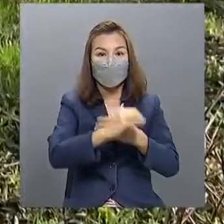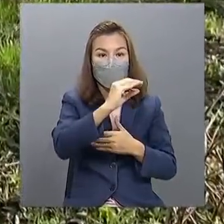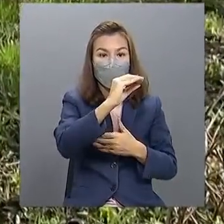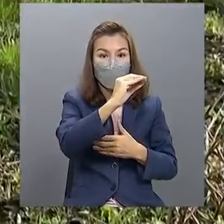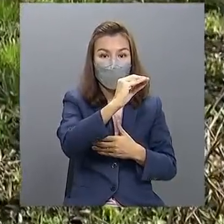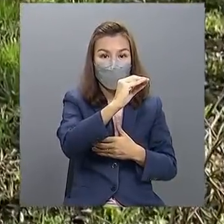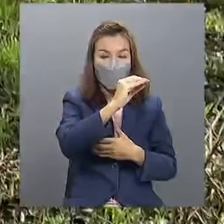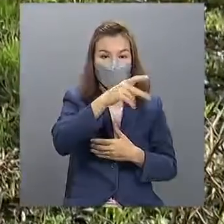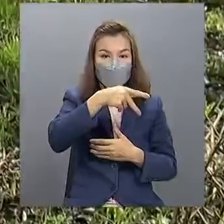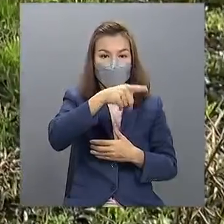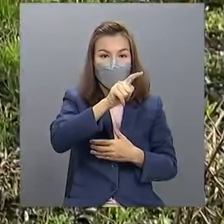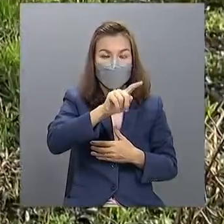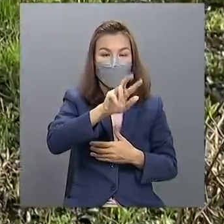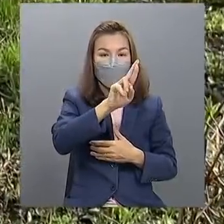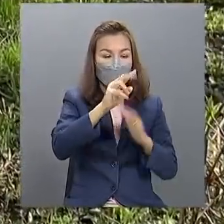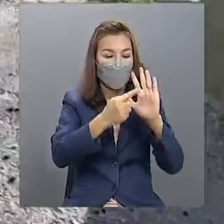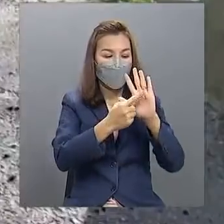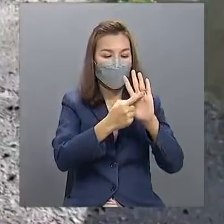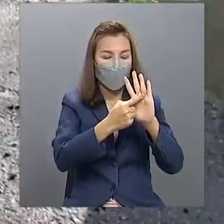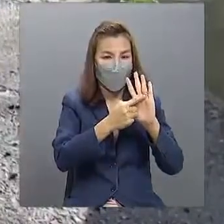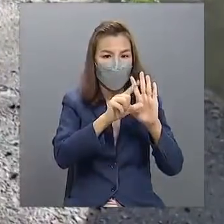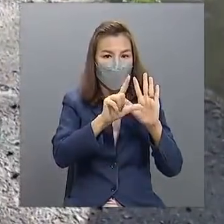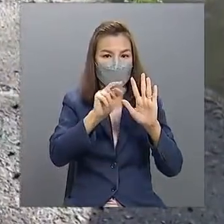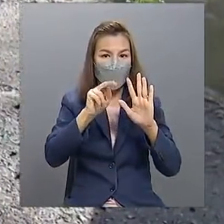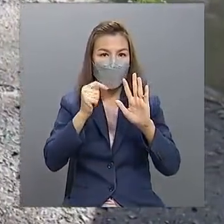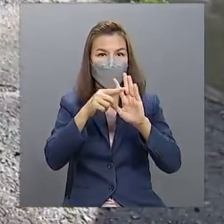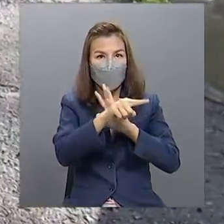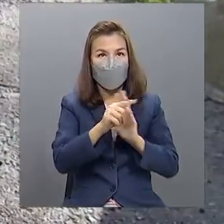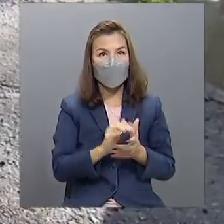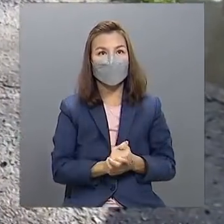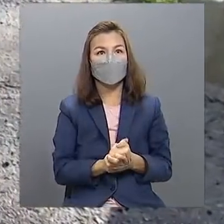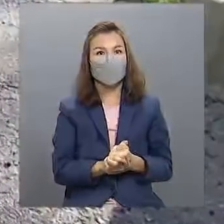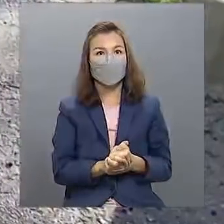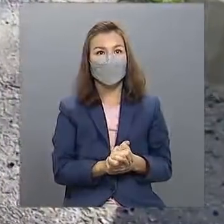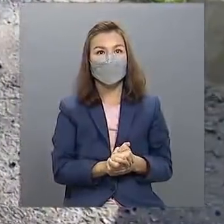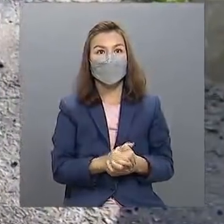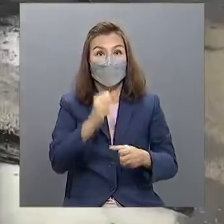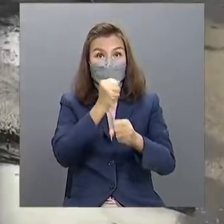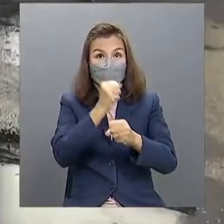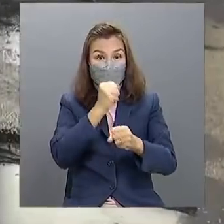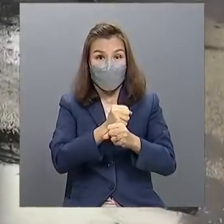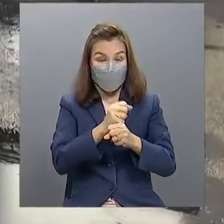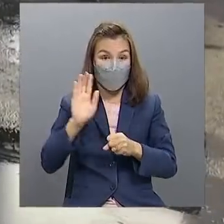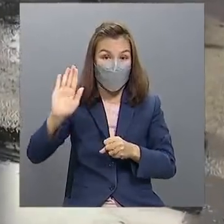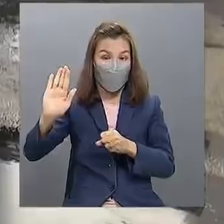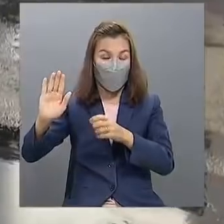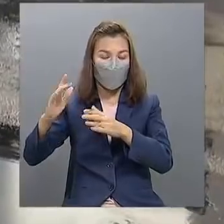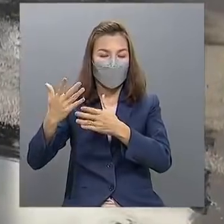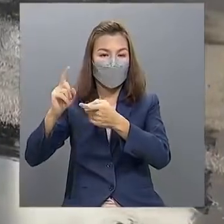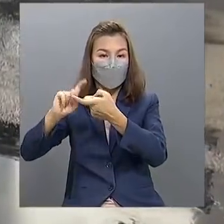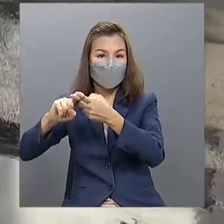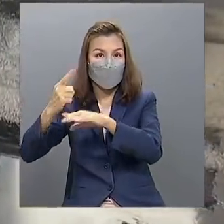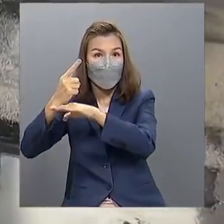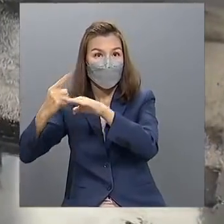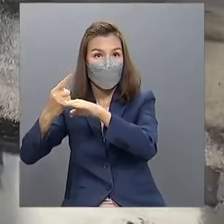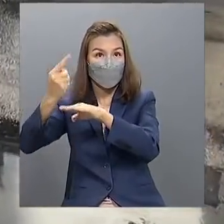ด้วยนะครับขณะที่ทางการยูเครนเปิดเผยว่าการโจมตีของรัสเซียในย่านที่พักอาศัยของพลเรือนในกรุ